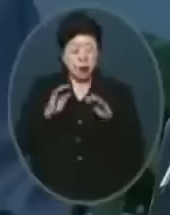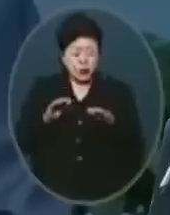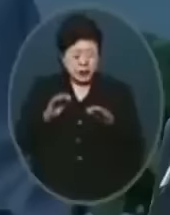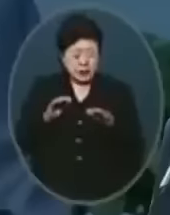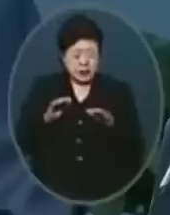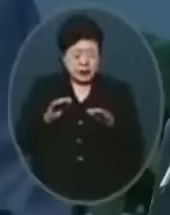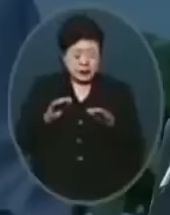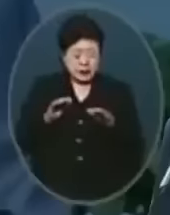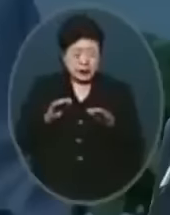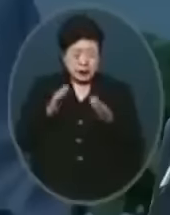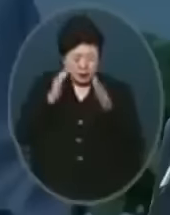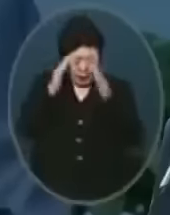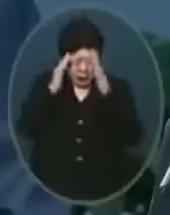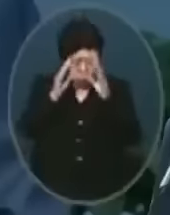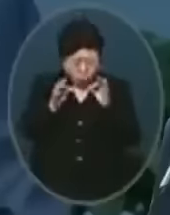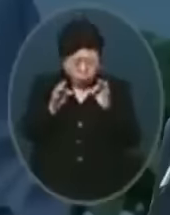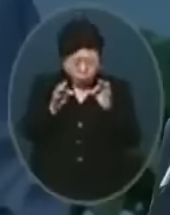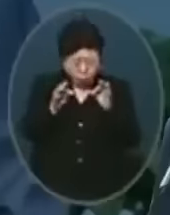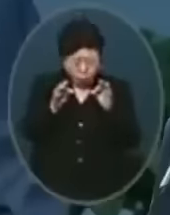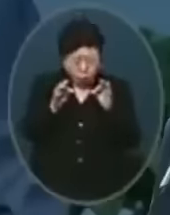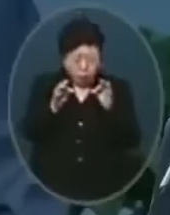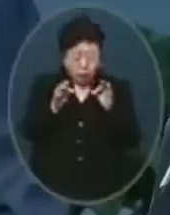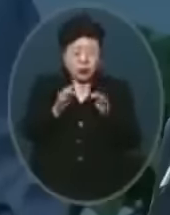오늘을 바라보고